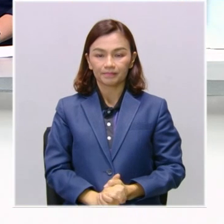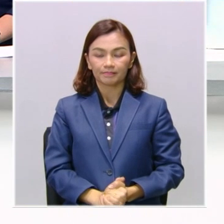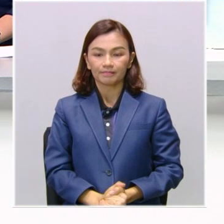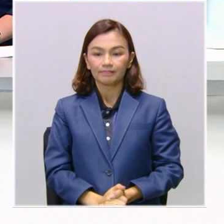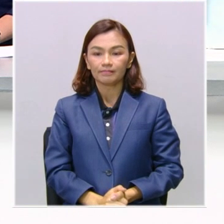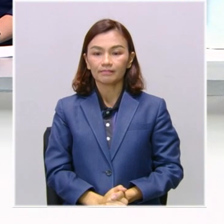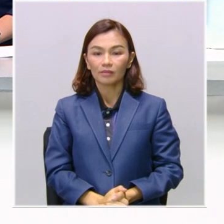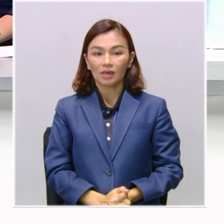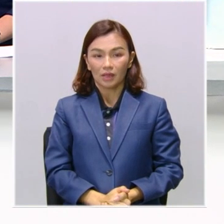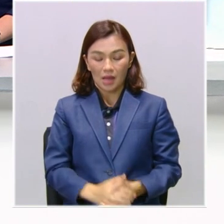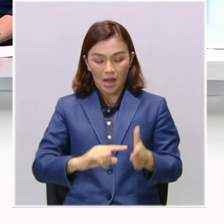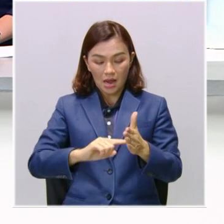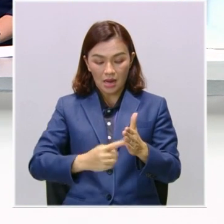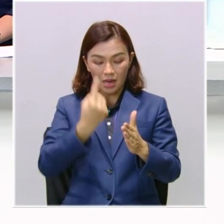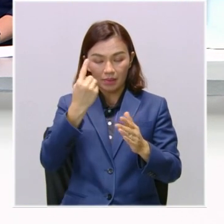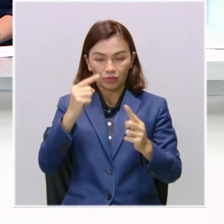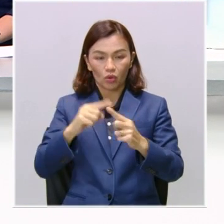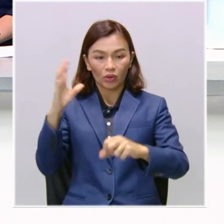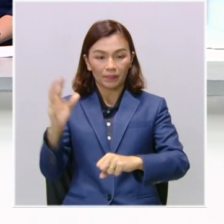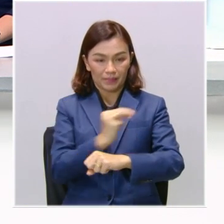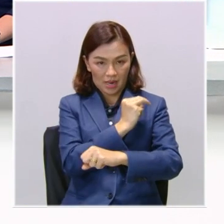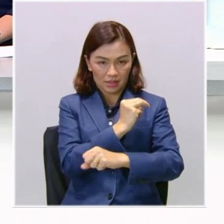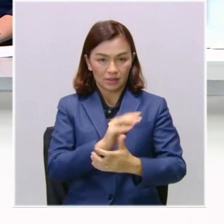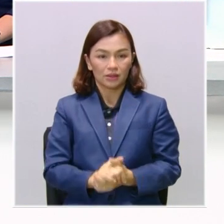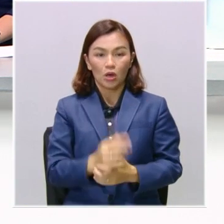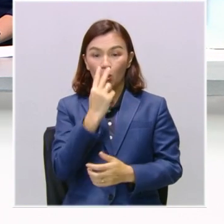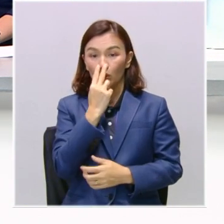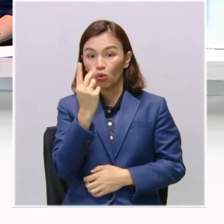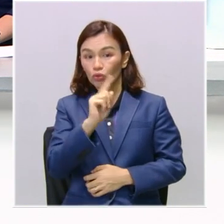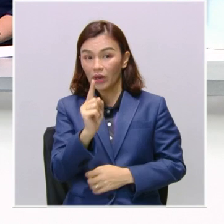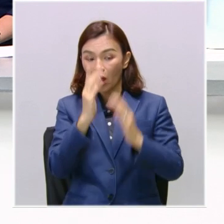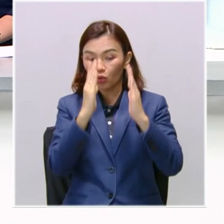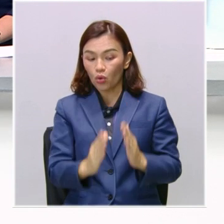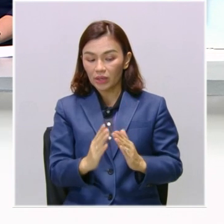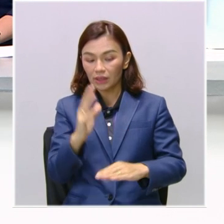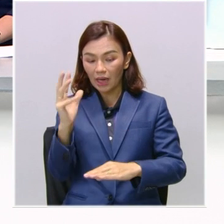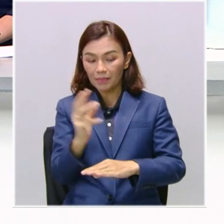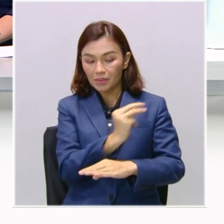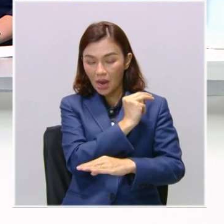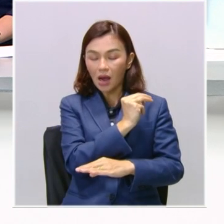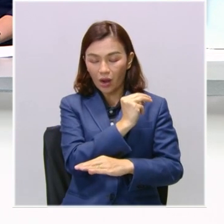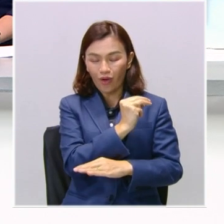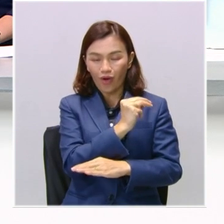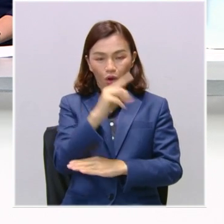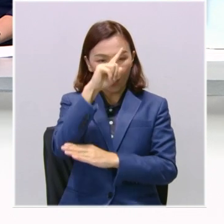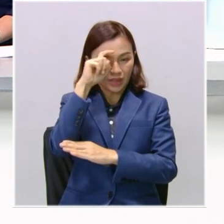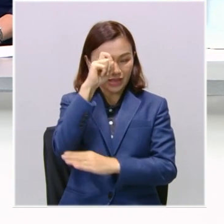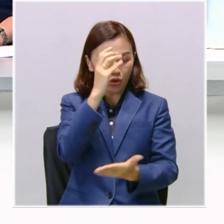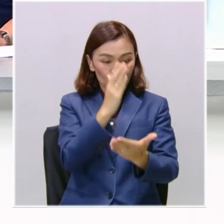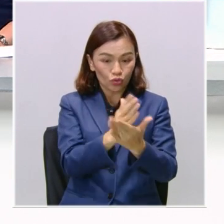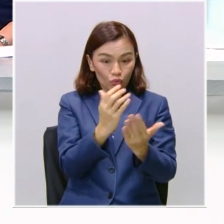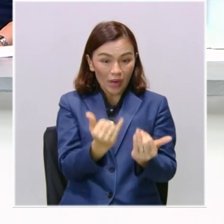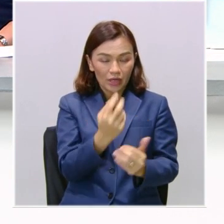วันนี้นะคะมาเริ่มต้นกันที่ประเด็นทางการเมืองกันก่อนนะคะติดตามความเคลื่อนไหวของเหล่าพรรคการเมืองในช่วงสุดสัปดาห์แบบนี้นะคะก็ลงพื้น